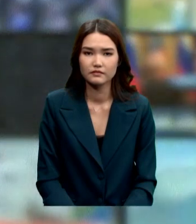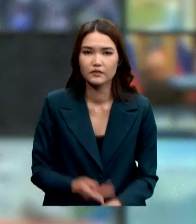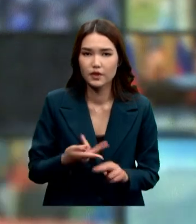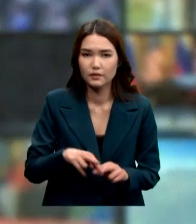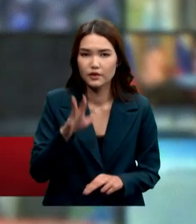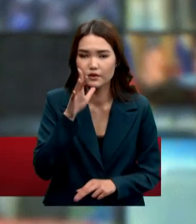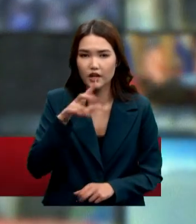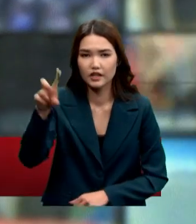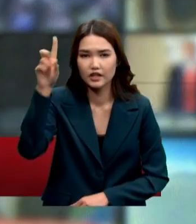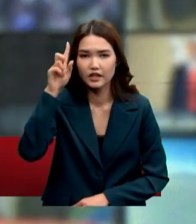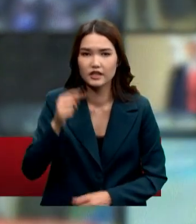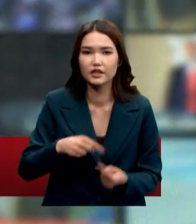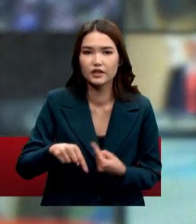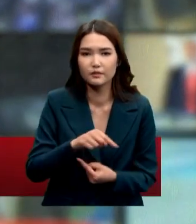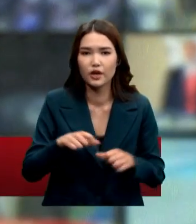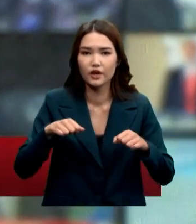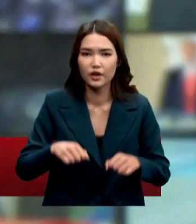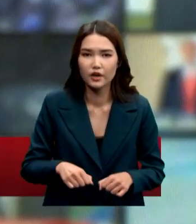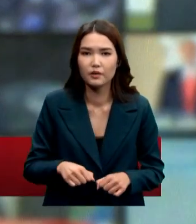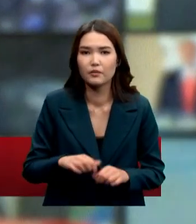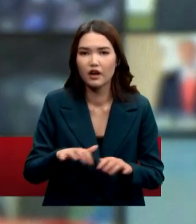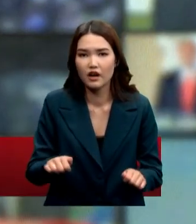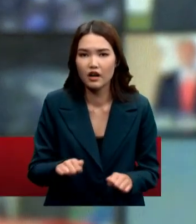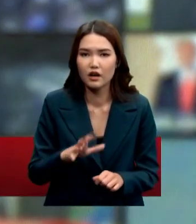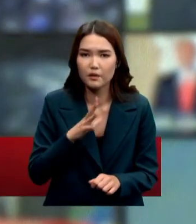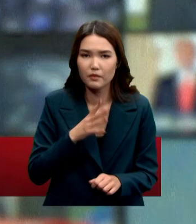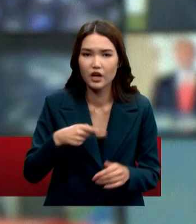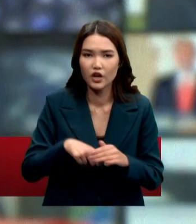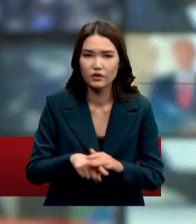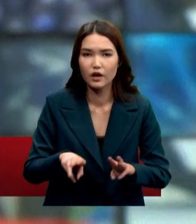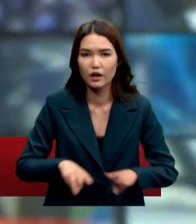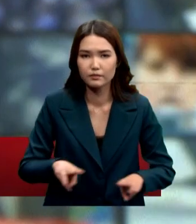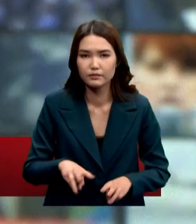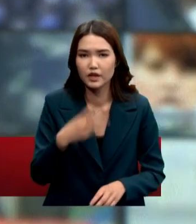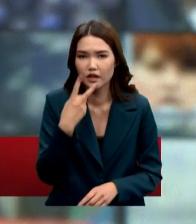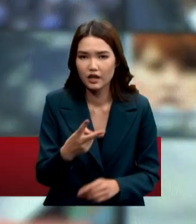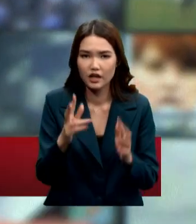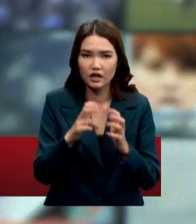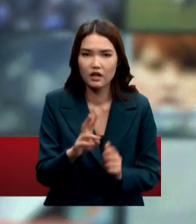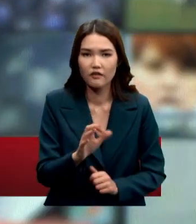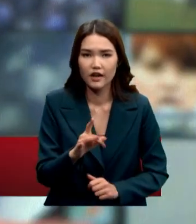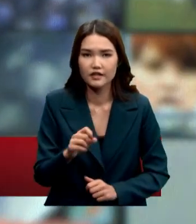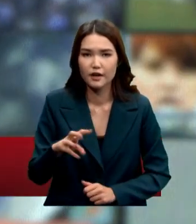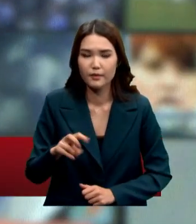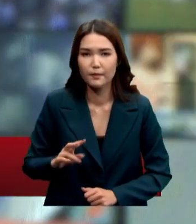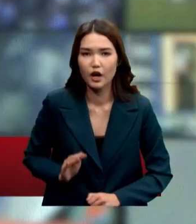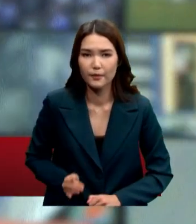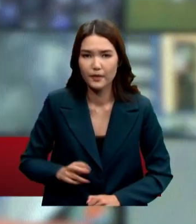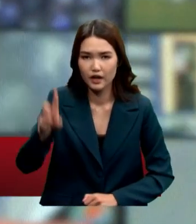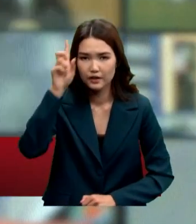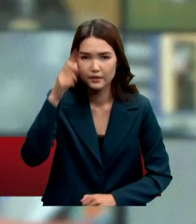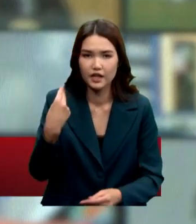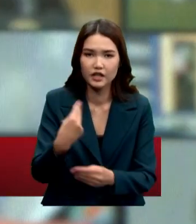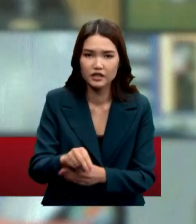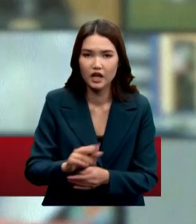Бул вакытта Елордалык кәсипкер хукугум тапталды деп ашынат. Ишке иштер министрлигине карасты квазимемкомпания мемлекеттик сатып